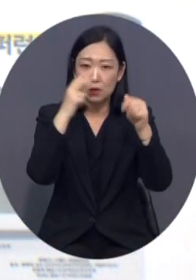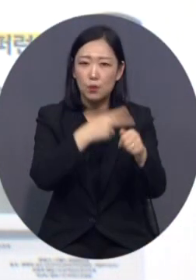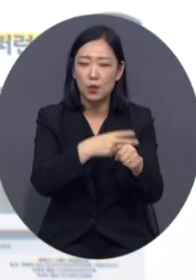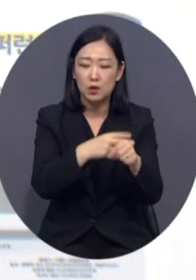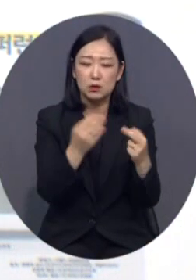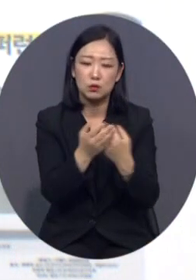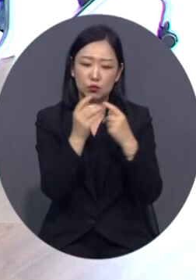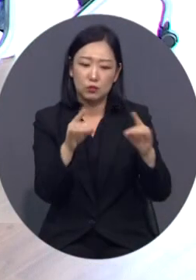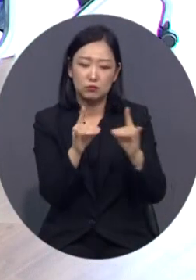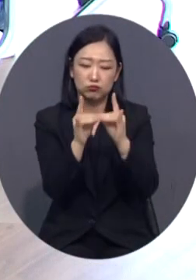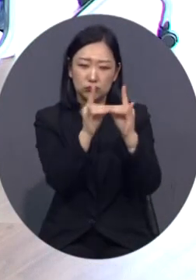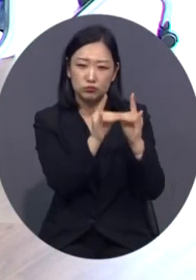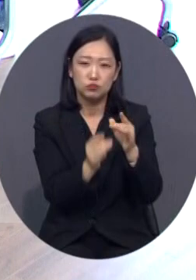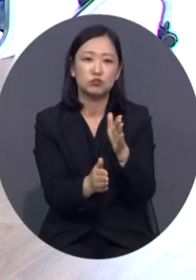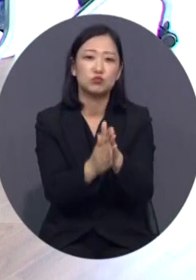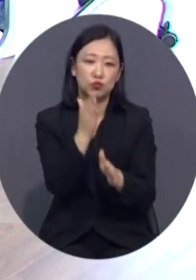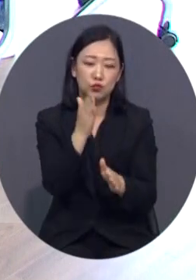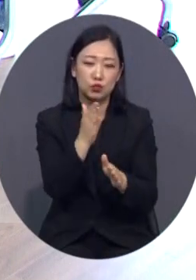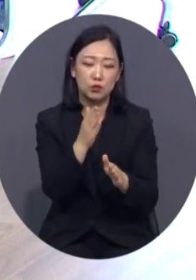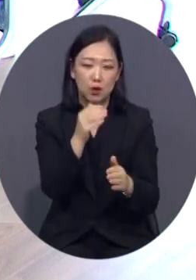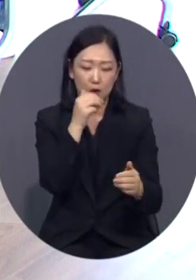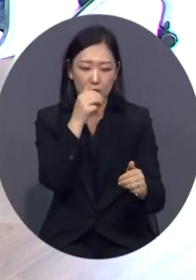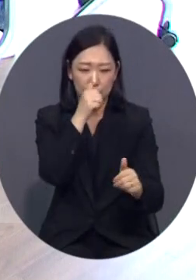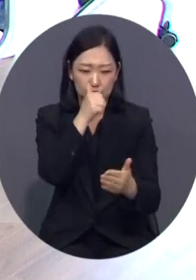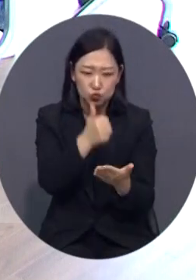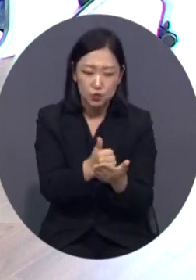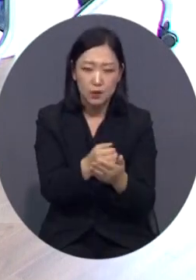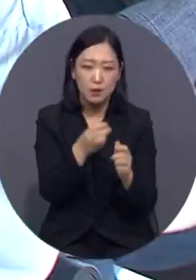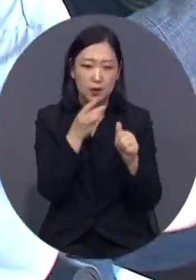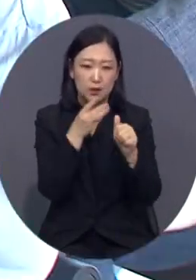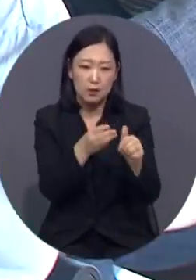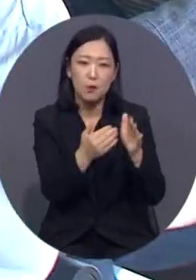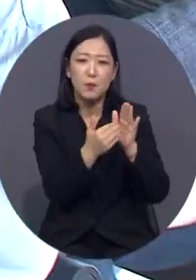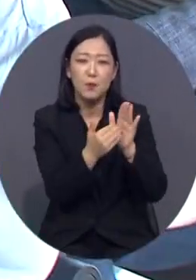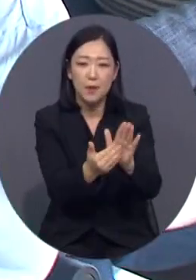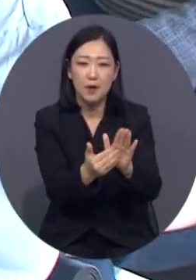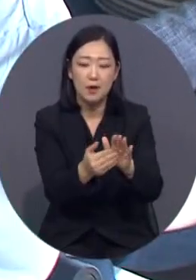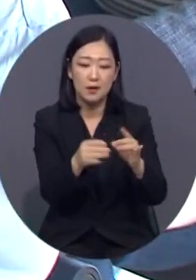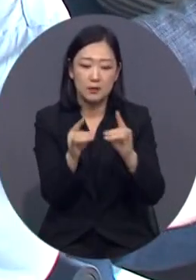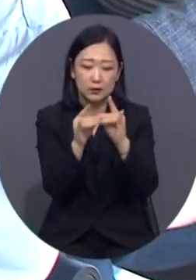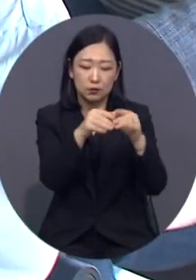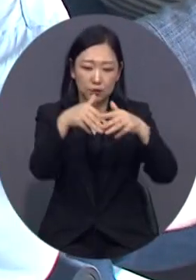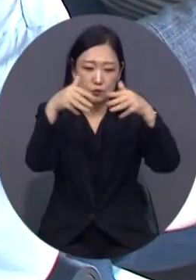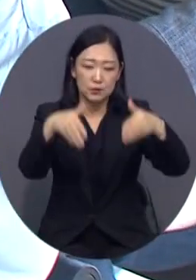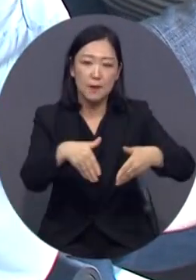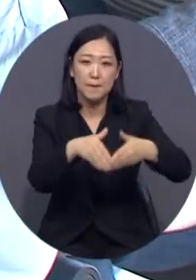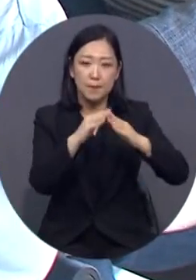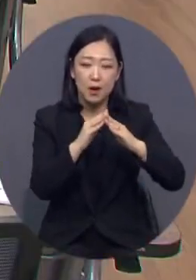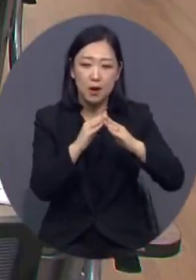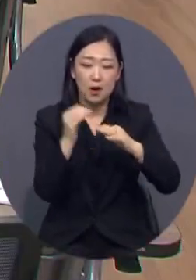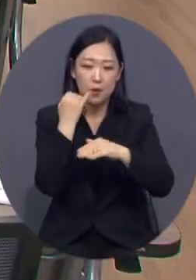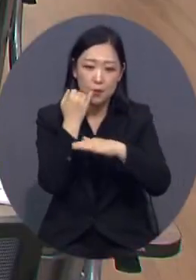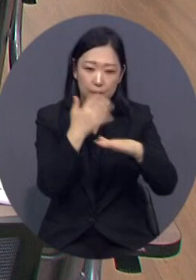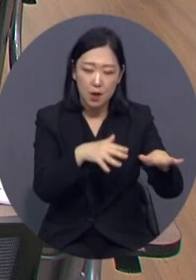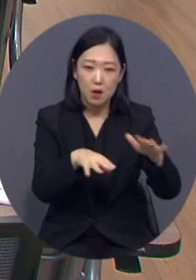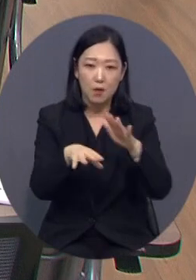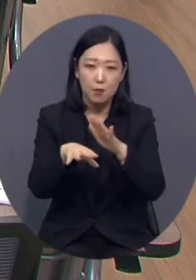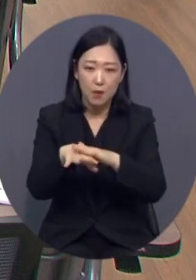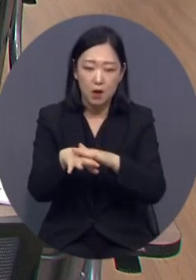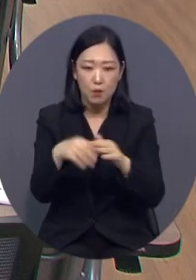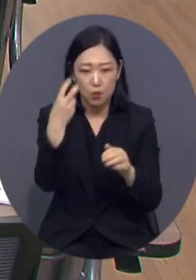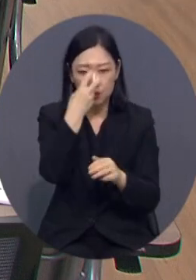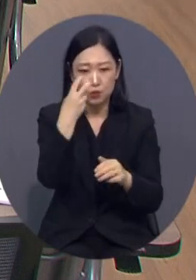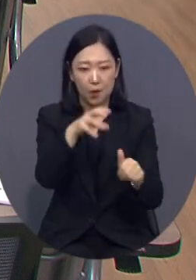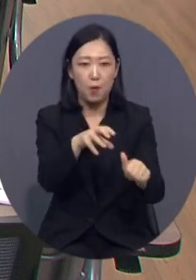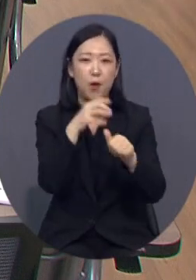드론 메카도시 구현에 나서고 있다며 범죄와 테러에 대비한 드론 방어 체계를 구축하고 해양 모니터링과 농업조사에도 활용해야